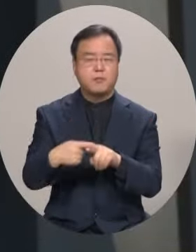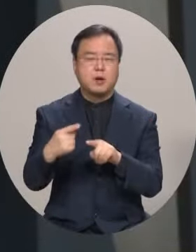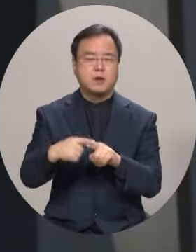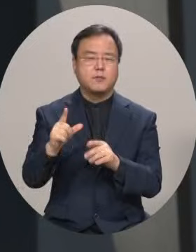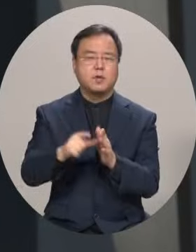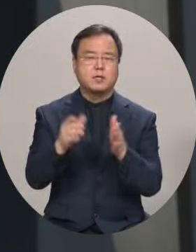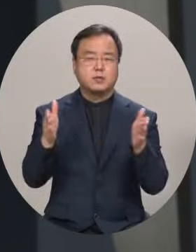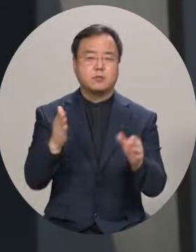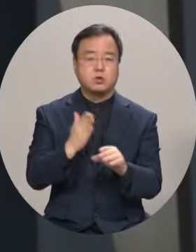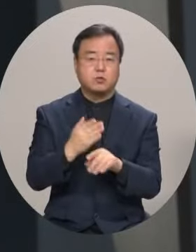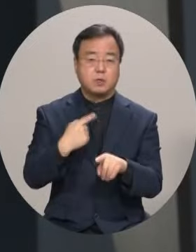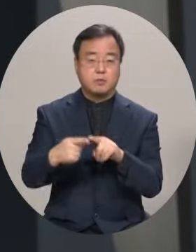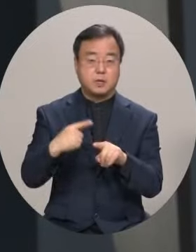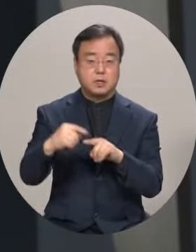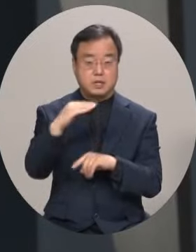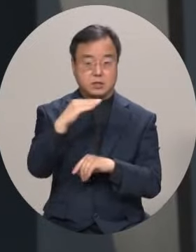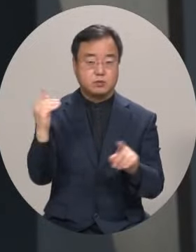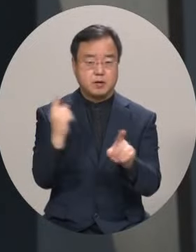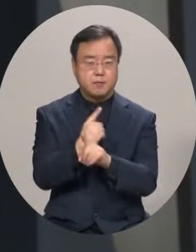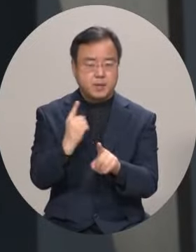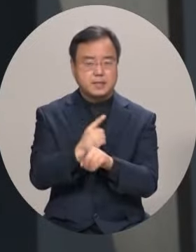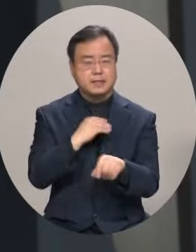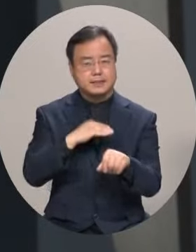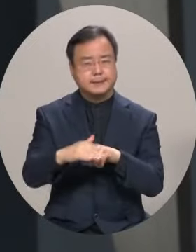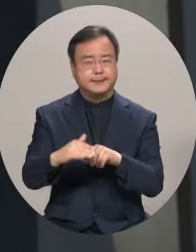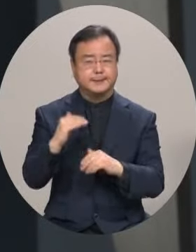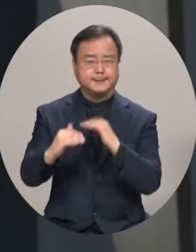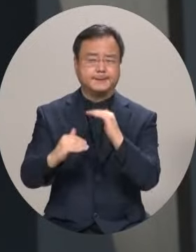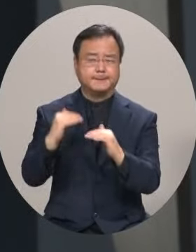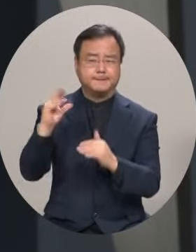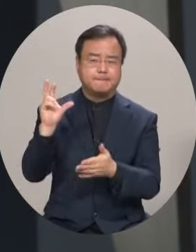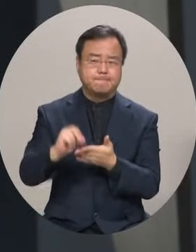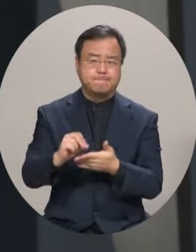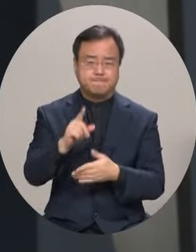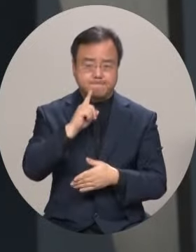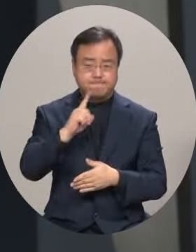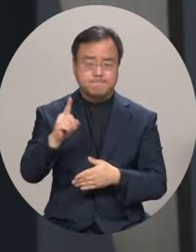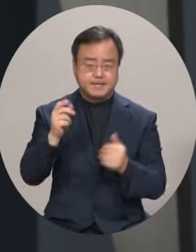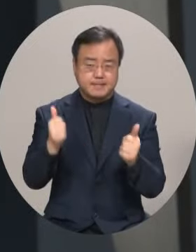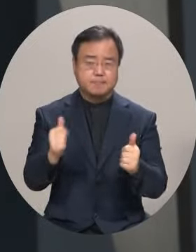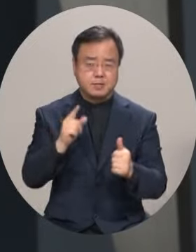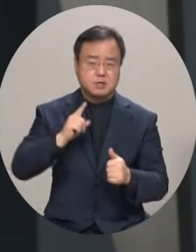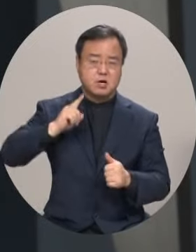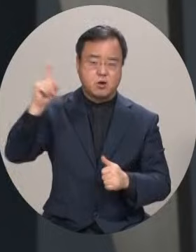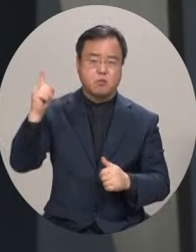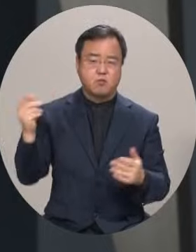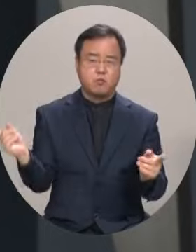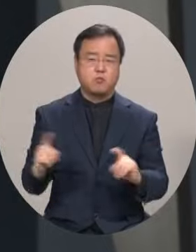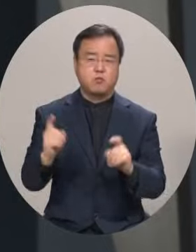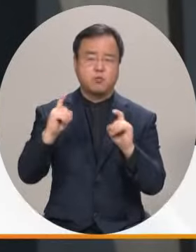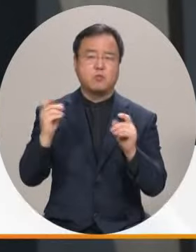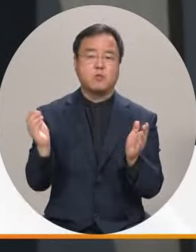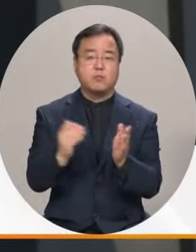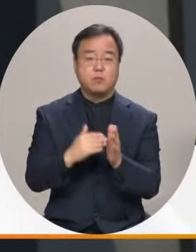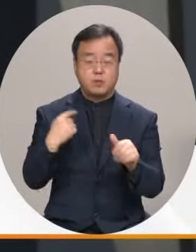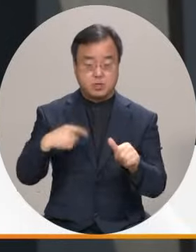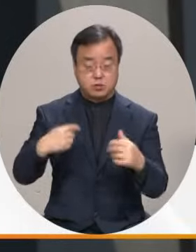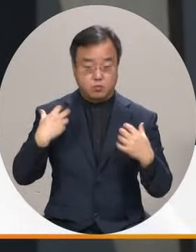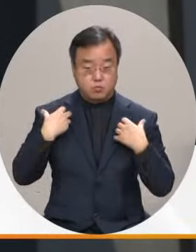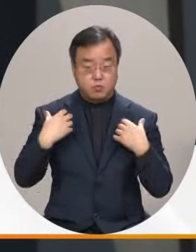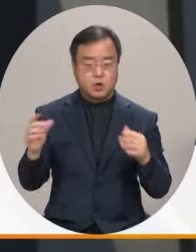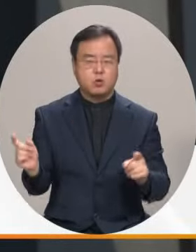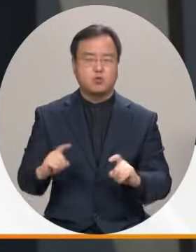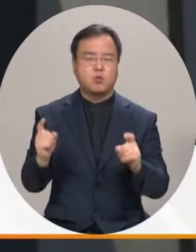도중에 평가지표가 바뀌는 등이 절차를 문제삼아서 소송까지 갔었는데요 교육부는 이런 논란이